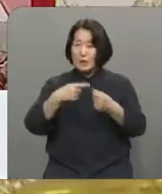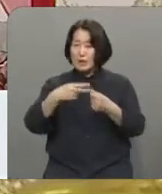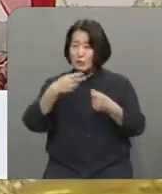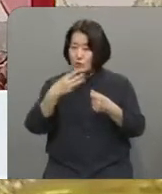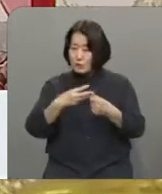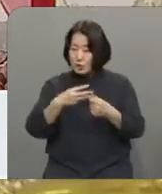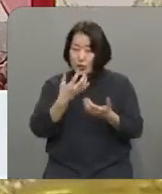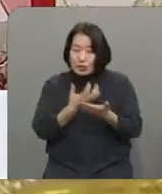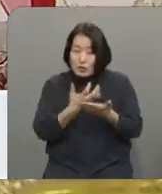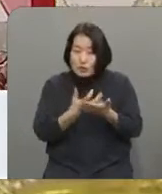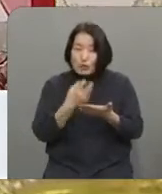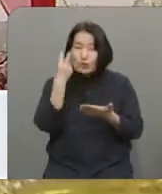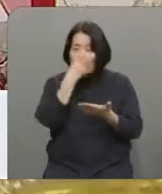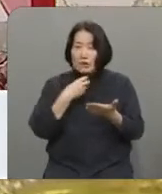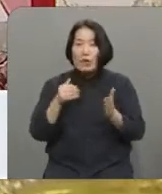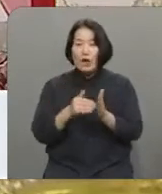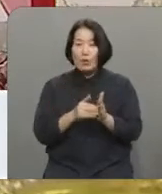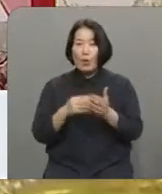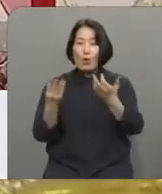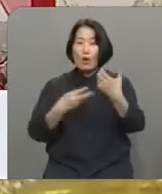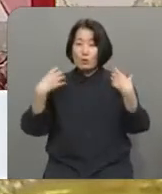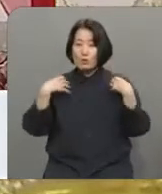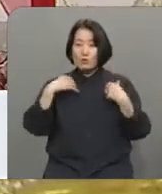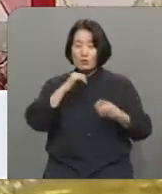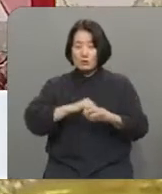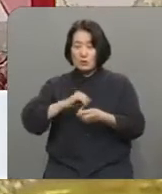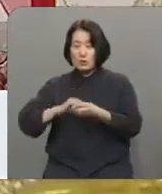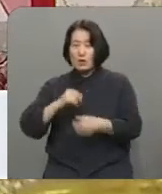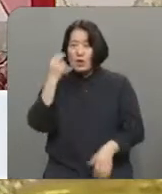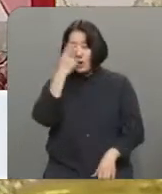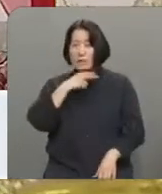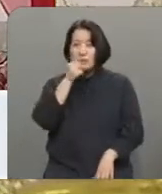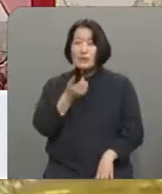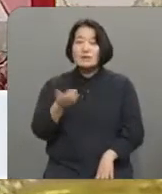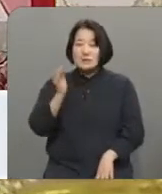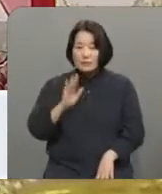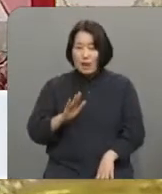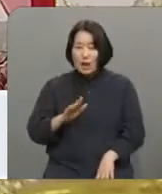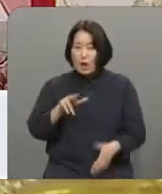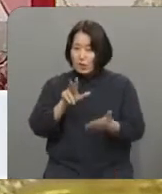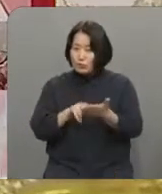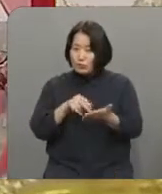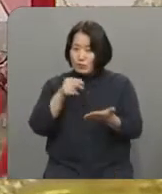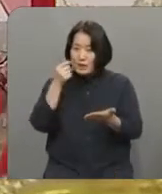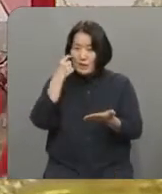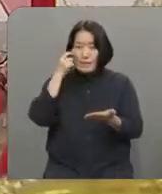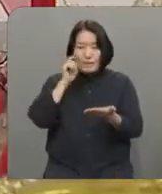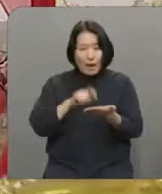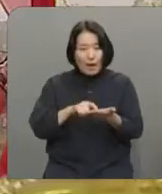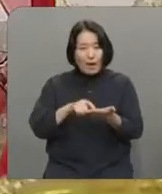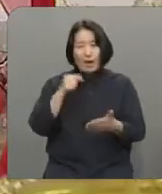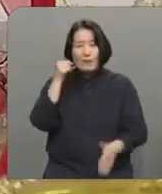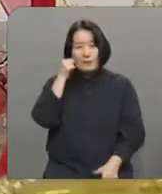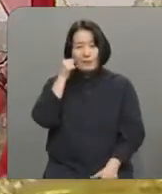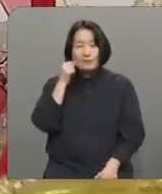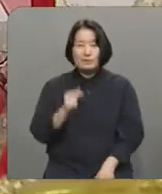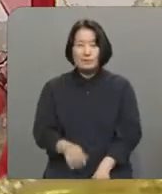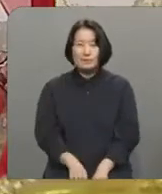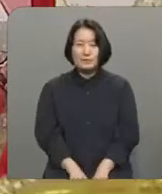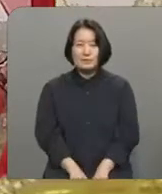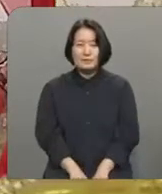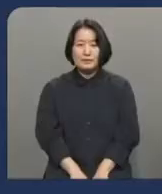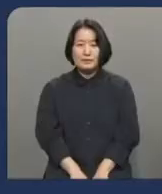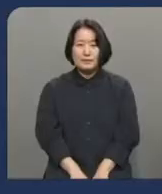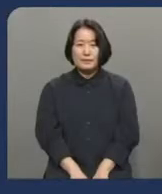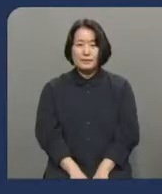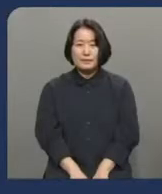보조금을 점검하고 강원도도 정기감사를 실시하지만 사용 문제점을 걸러내진 못했습니다. 박상윤 기자의 보도입니다.